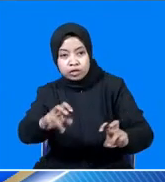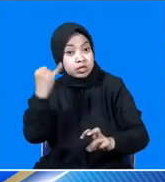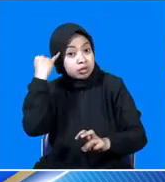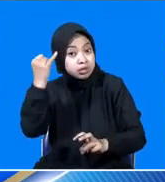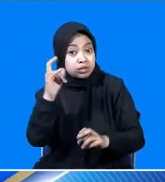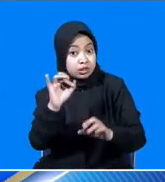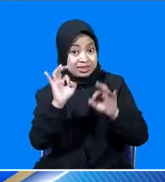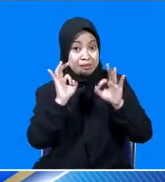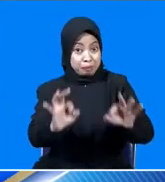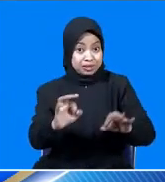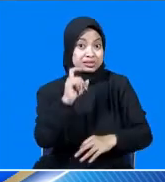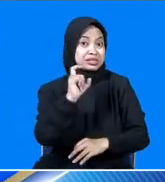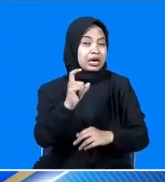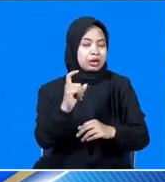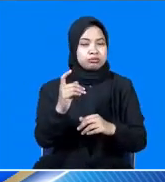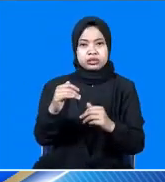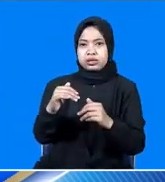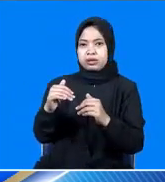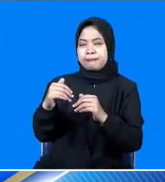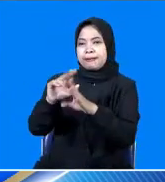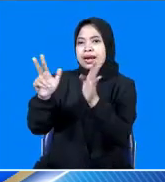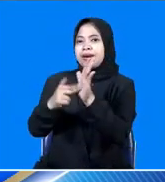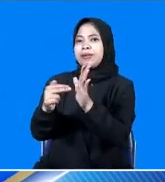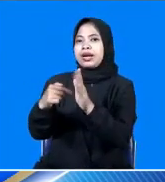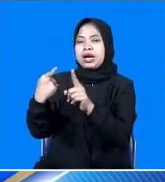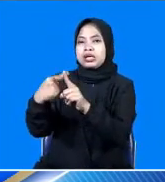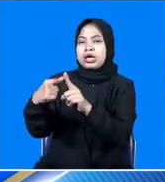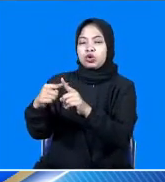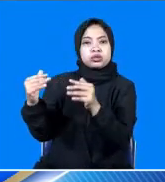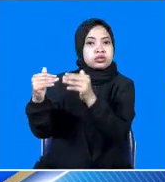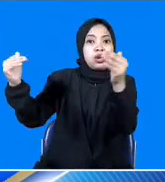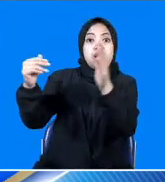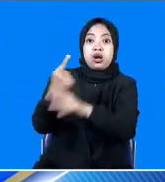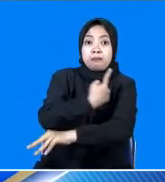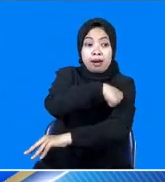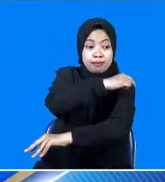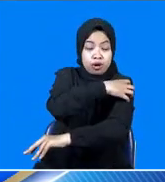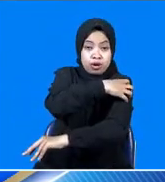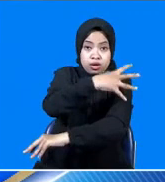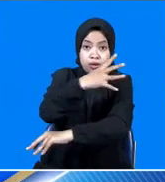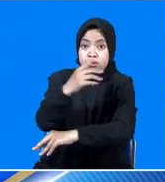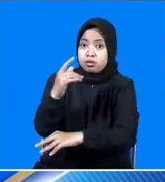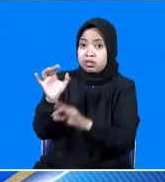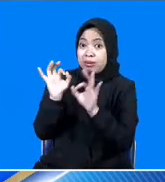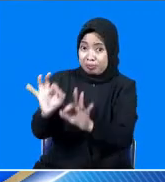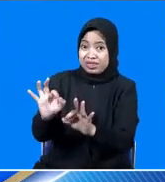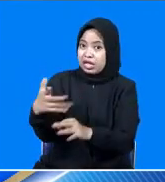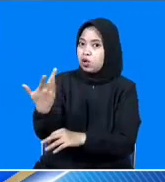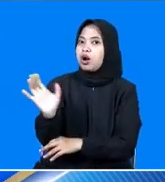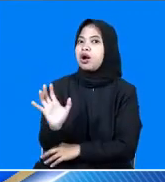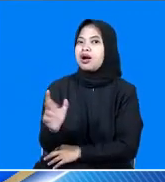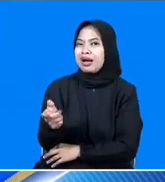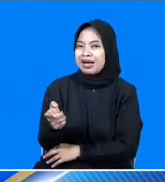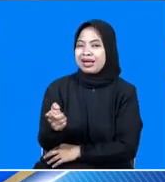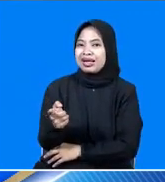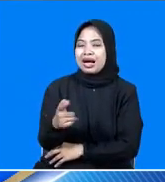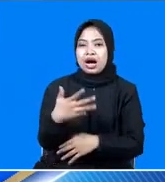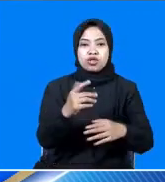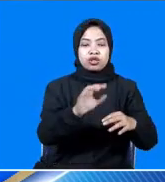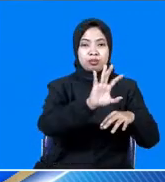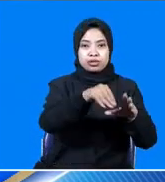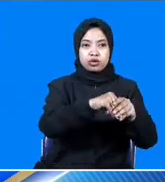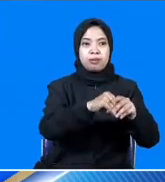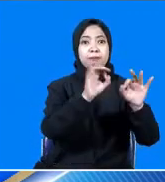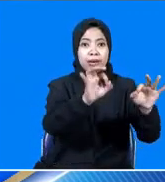cara yang tepat untuk mengukur kompetensi dia dalam teknikal skill itu dan ini bukan hanya dalam